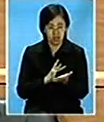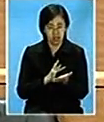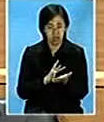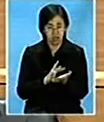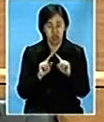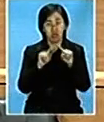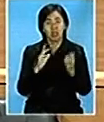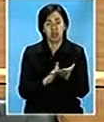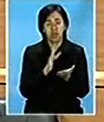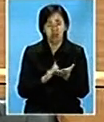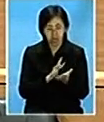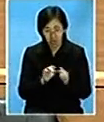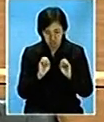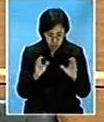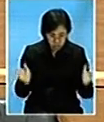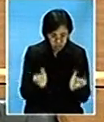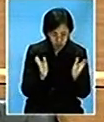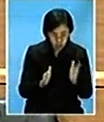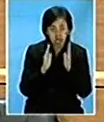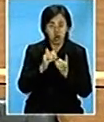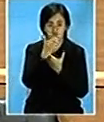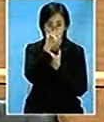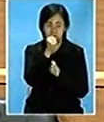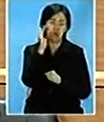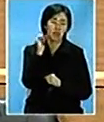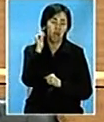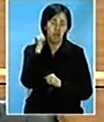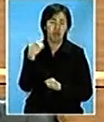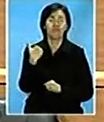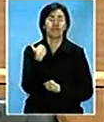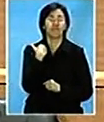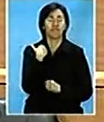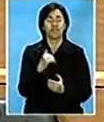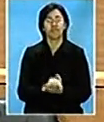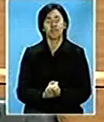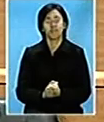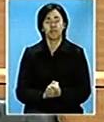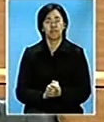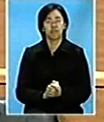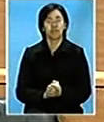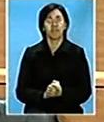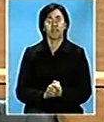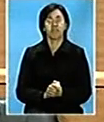ความสนใจนะฮะกับทางผู้ปกครองได้มากขึ้นนะครับ